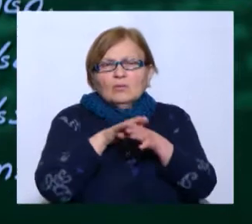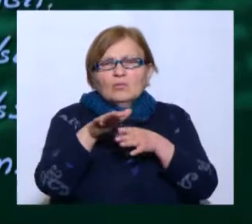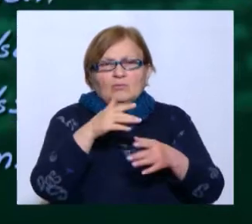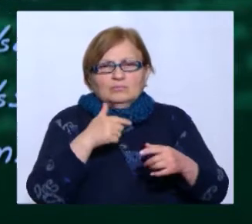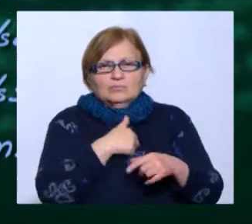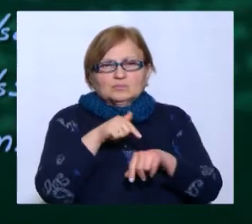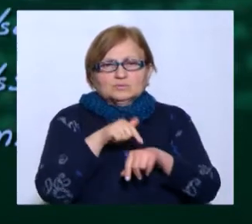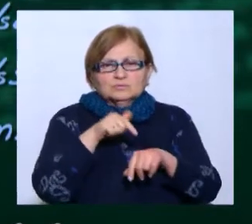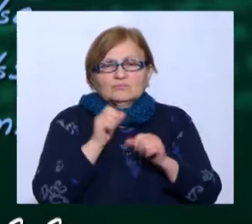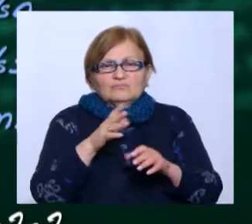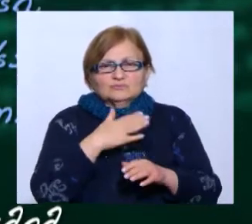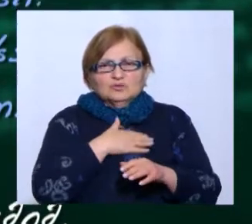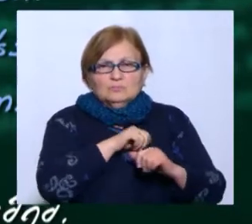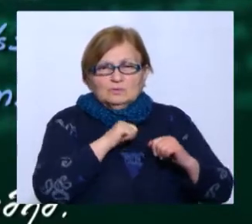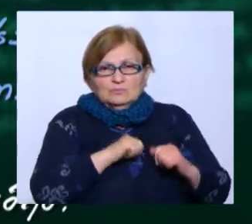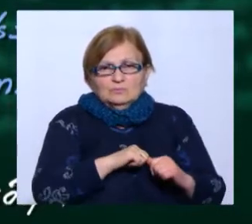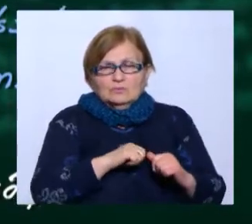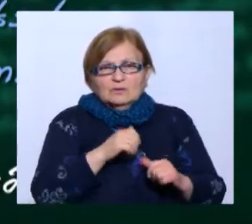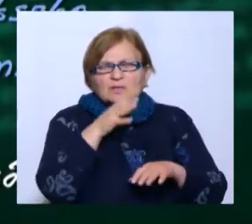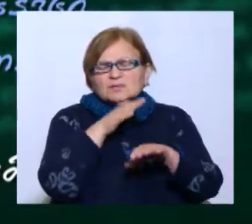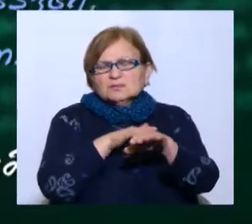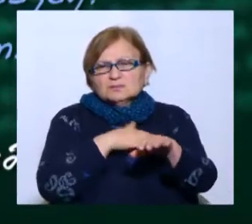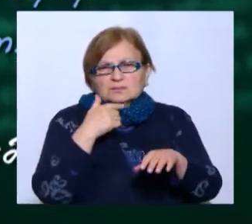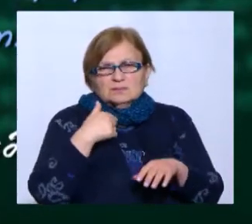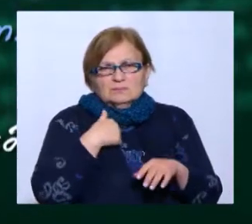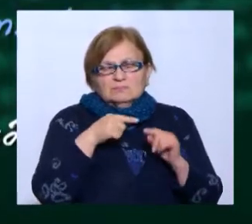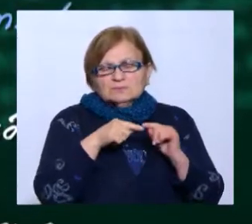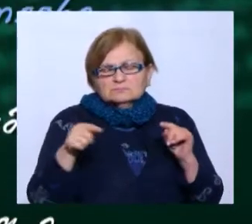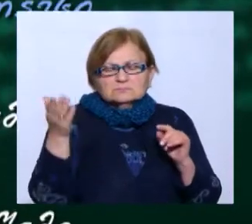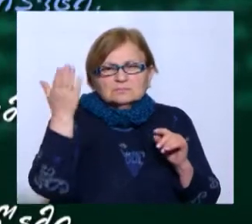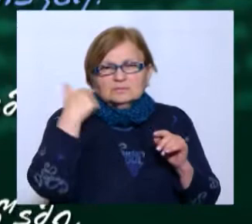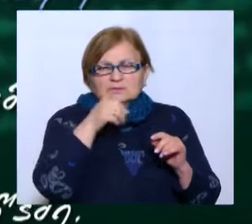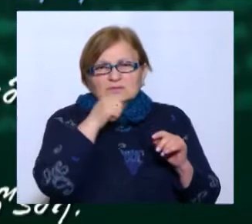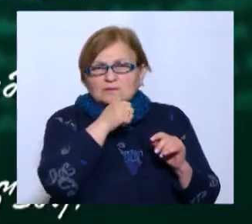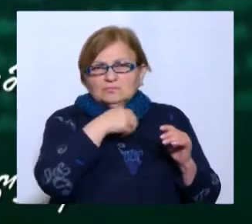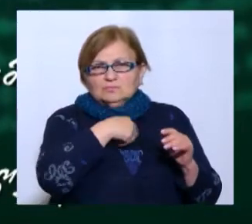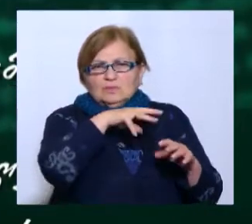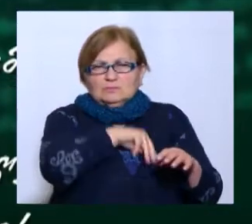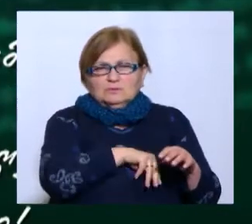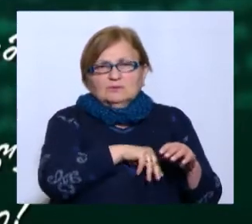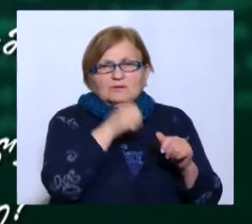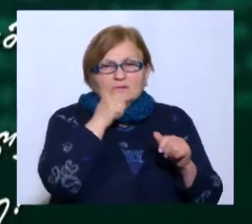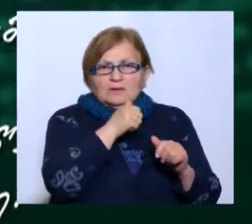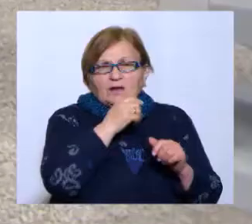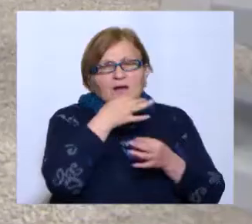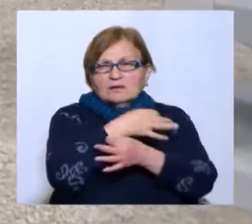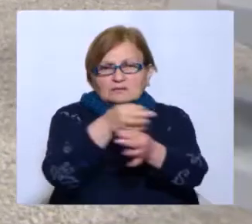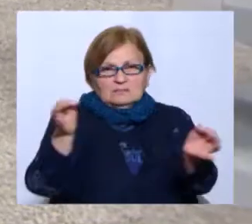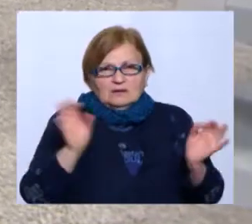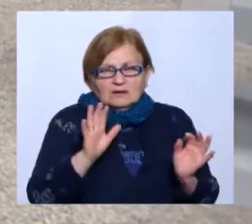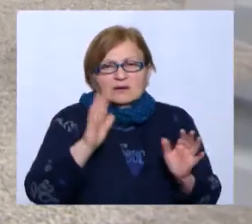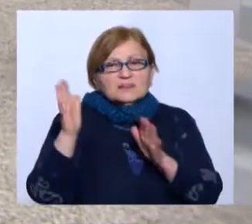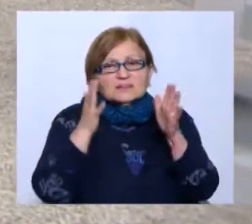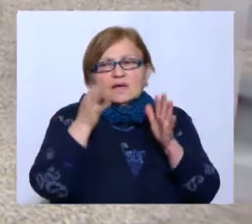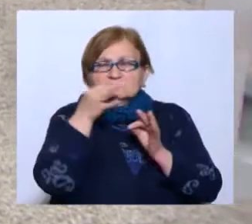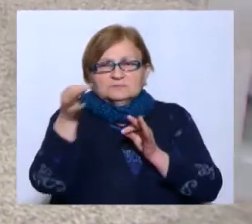ამ ღამეს ჩემი გული. დიდი ხნიდან საიდუმლოს მე ღრმად გულში დავატარებ, არ ვუმჟღავნებ ქვეყნად, არ ვის ნიავსაც კი